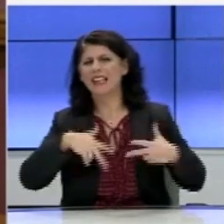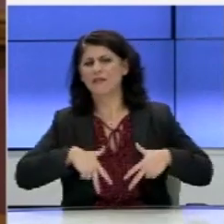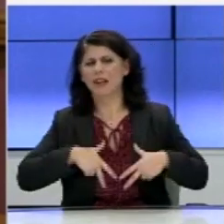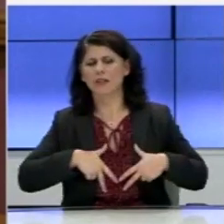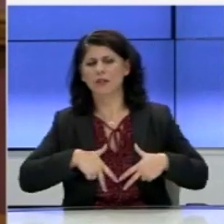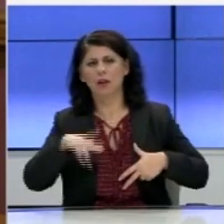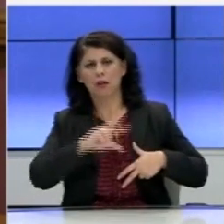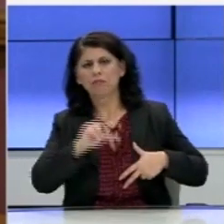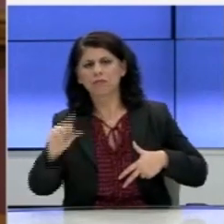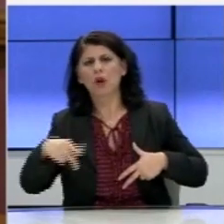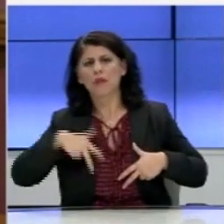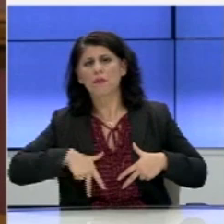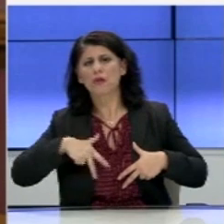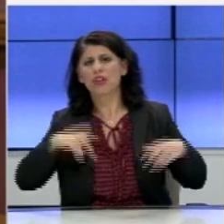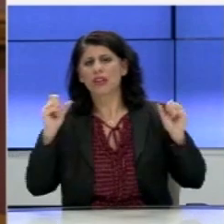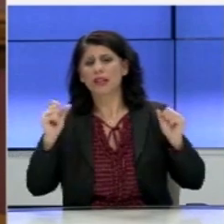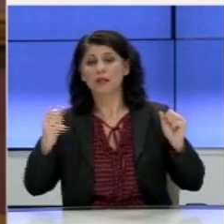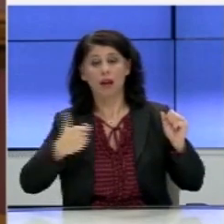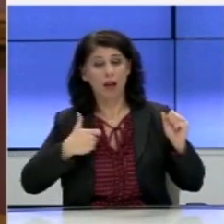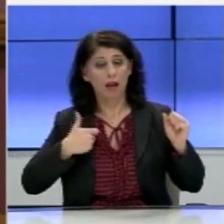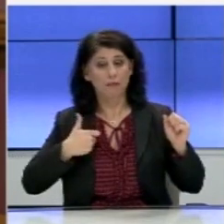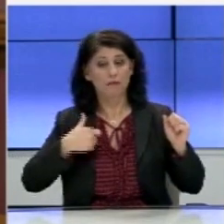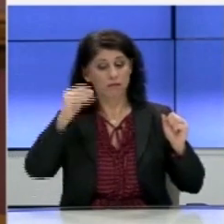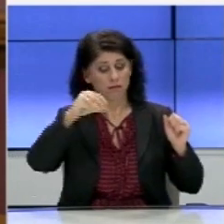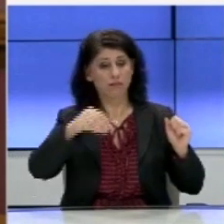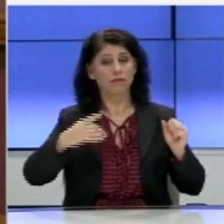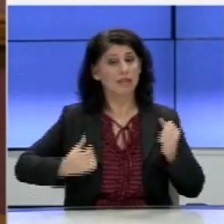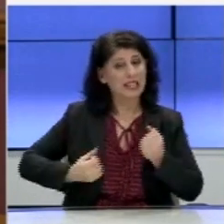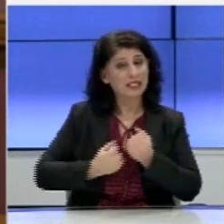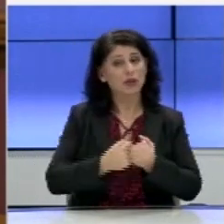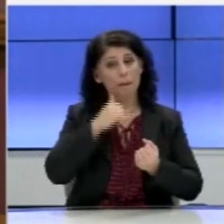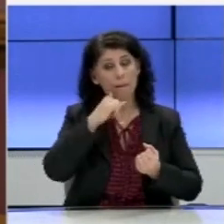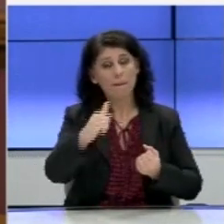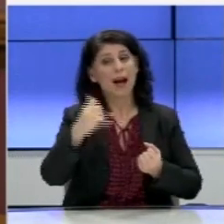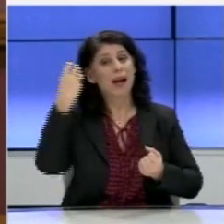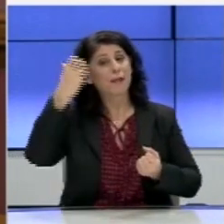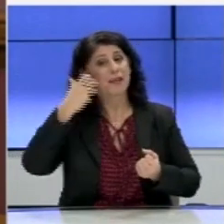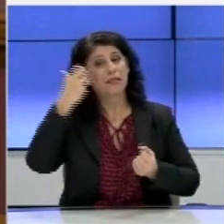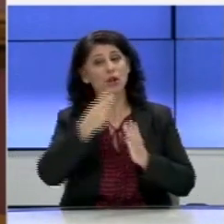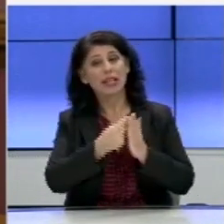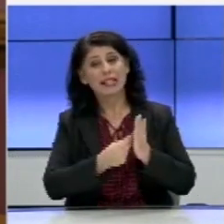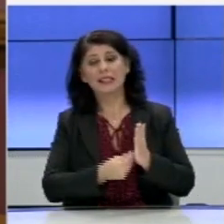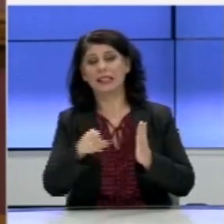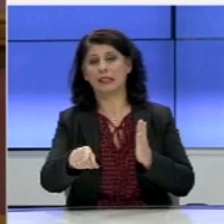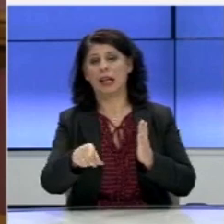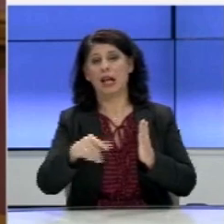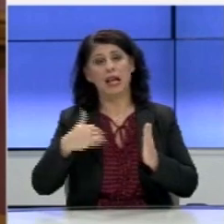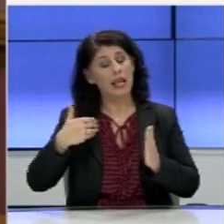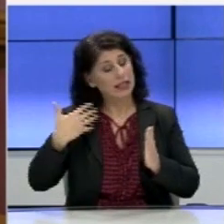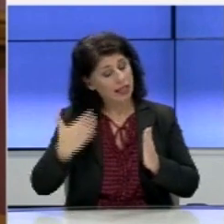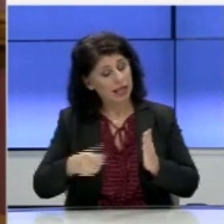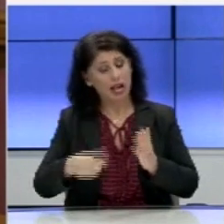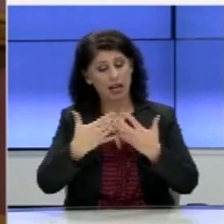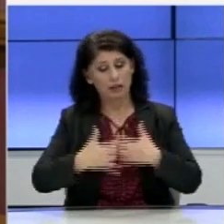το αντίστοιχο το Υπουργείο Υγείας. Εμείς αξιοποιούμε και στηριζόμαστε πάντα στα επιστημονικά κριτήρια προκειμένου να